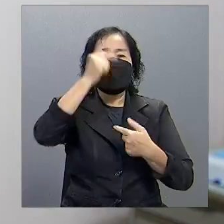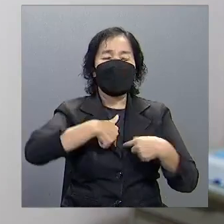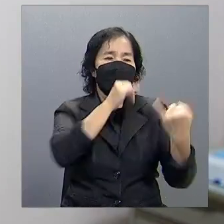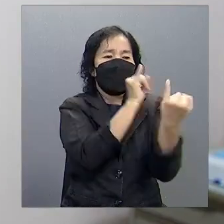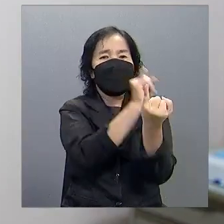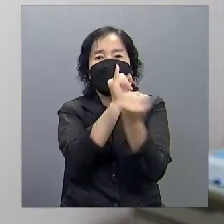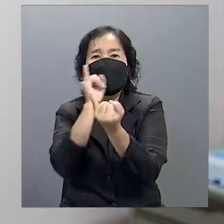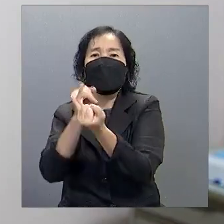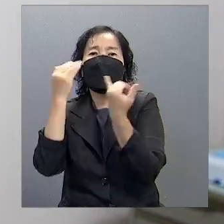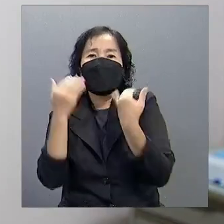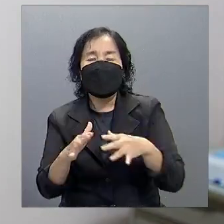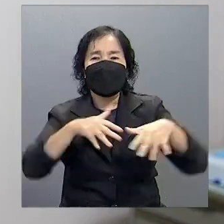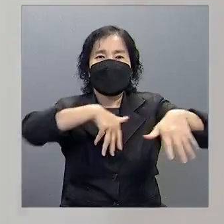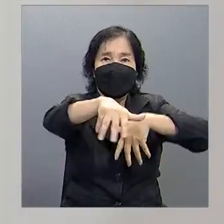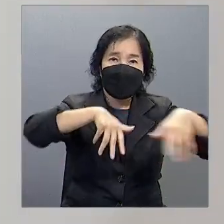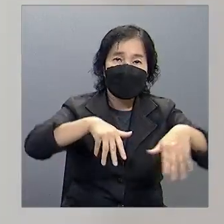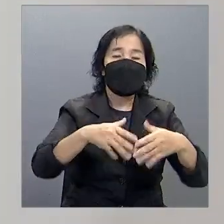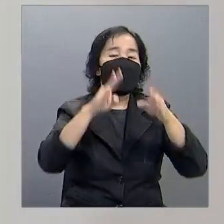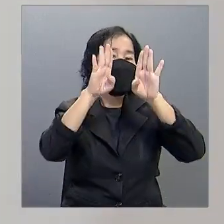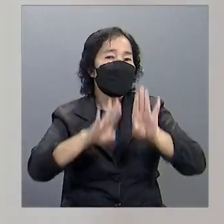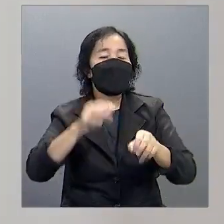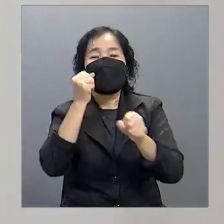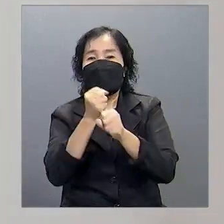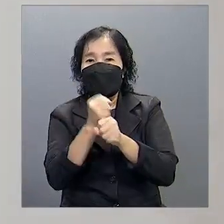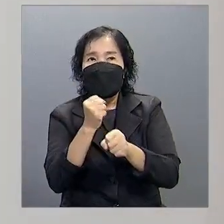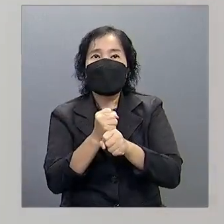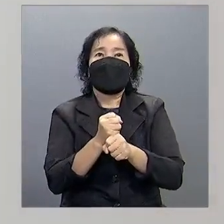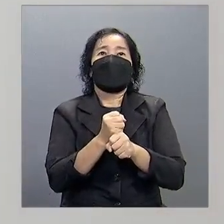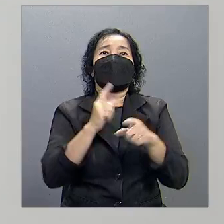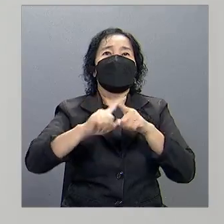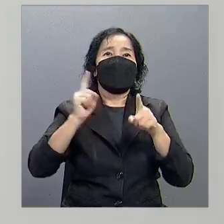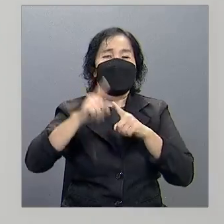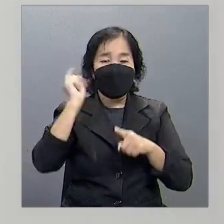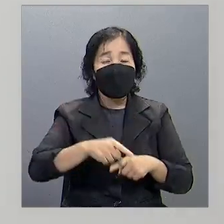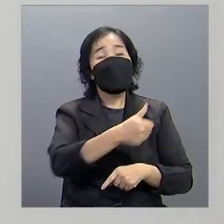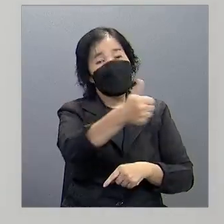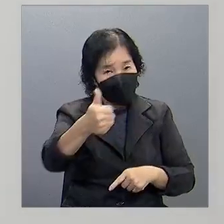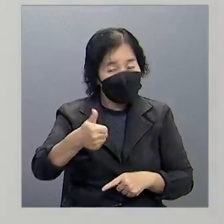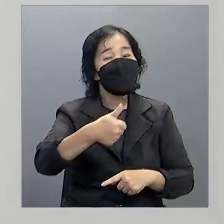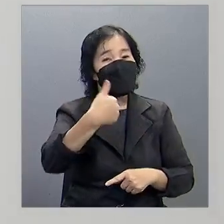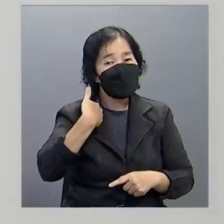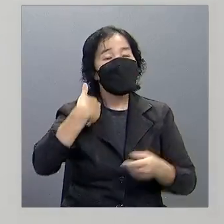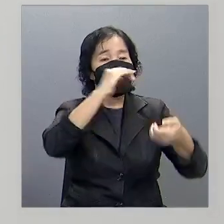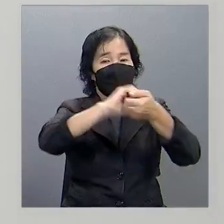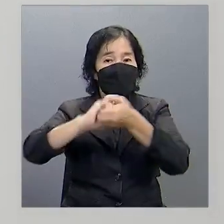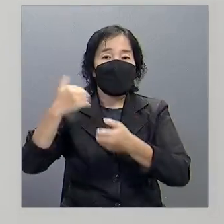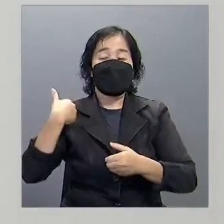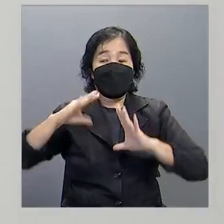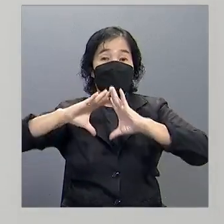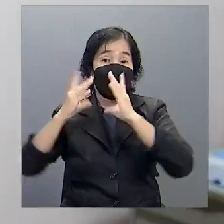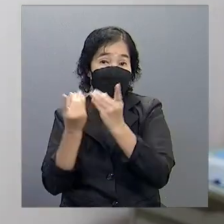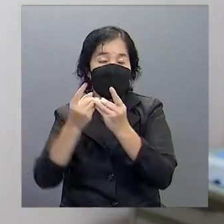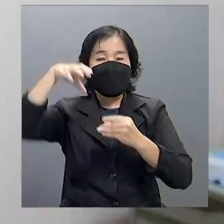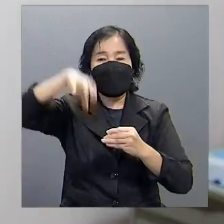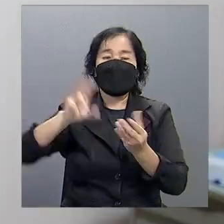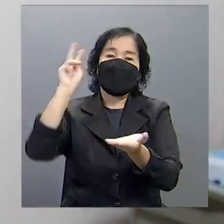กับรูปแบบการทำงานที่พอไปถึงเขาจะให้ความร่วมมือนะครับเรามีชมรมผู้ประกอบการนะครับของบางลาเองน